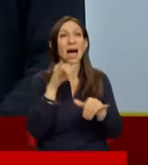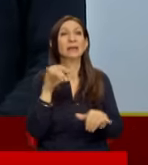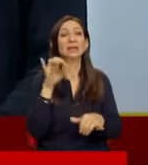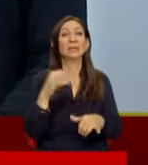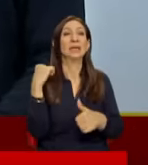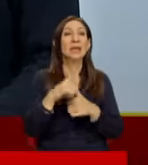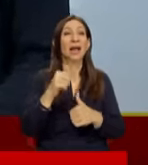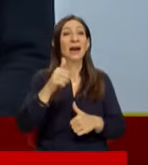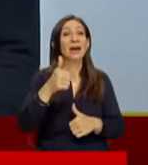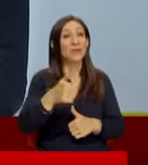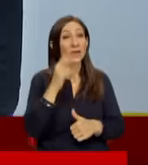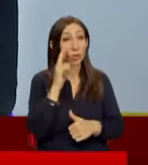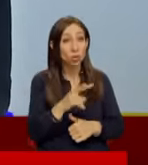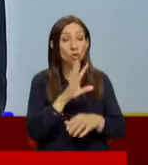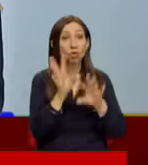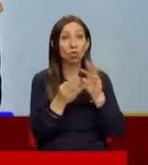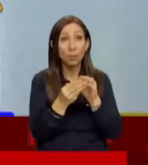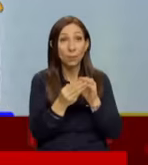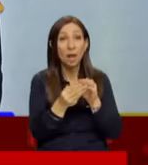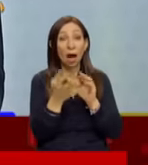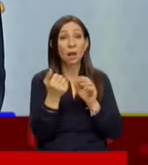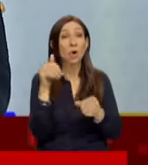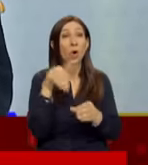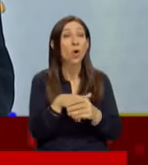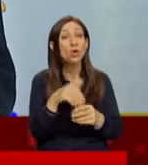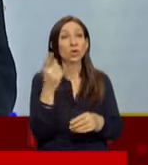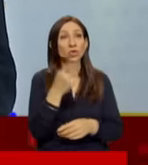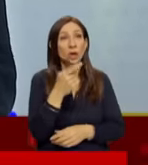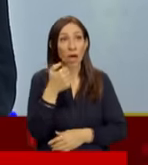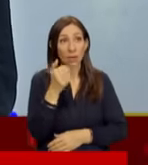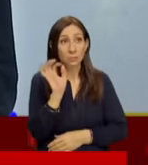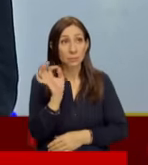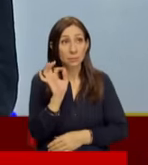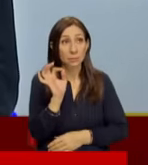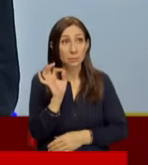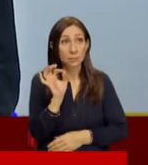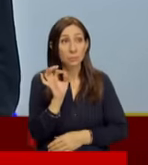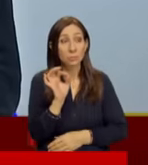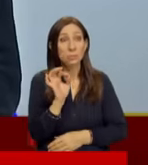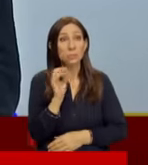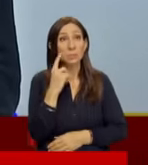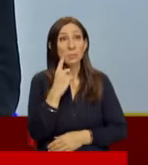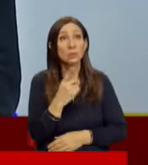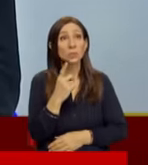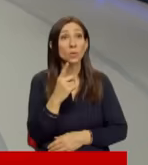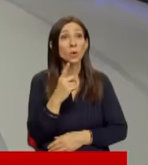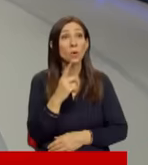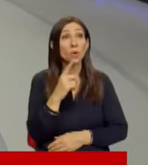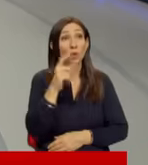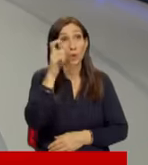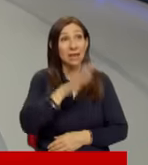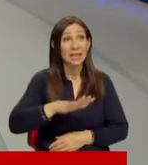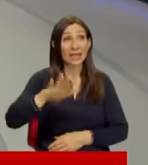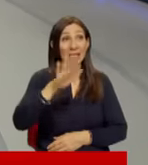Aynı durum şimdi yeniden Refah'ta da gözleniyor. Toplamda aldığı oy ne kadar? %6 sanırım değil mi? Bakalım bir, Türkiye